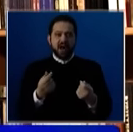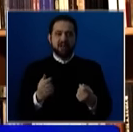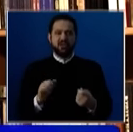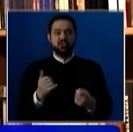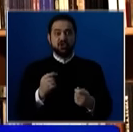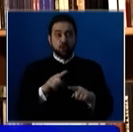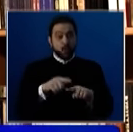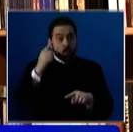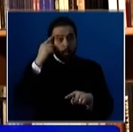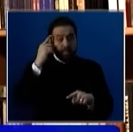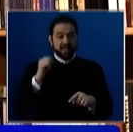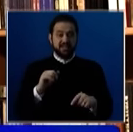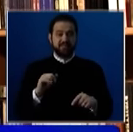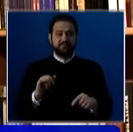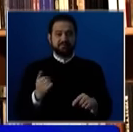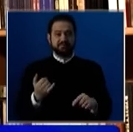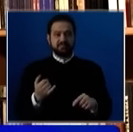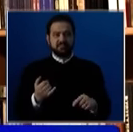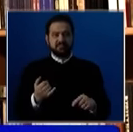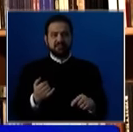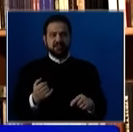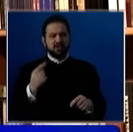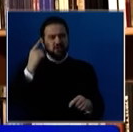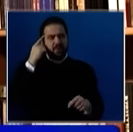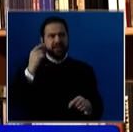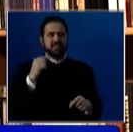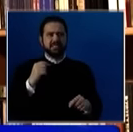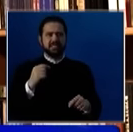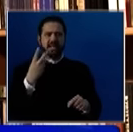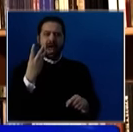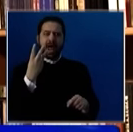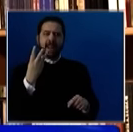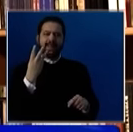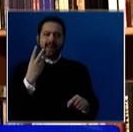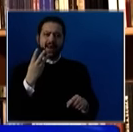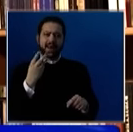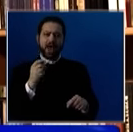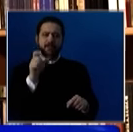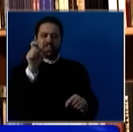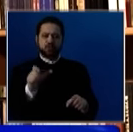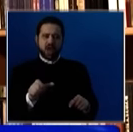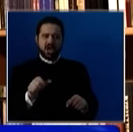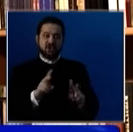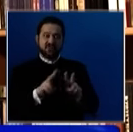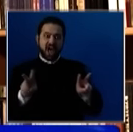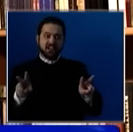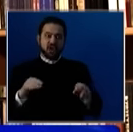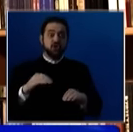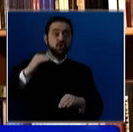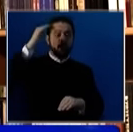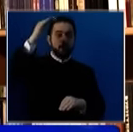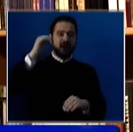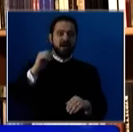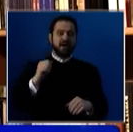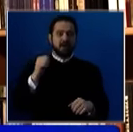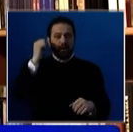prima zi și prima zi, ca în ultima zi, și mai apare un personagiu, al treilea, fratele cel mare, piatra.